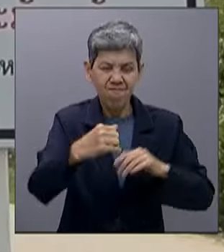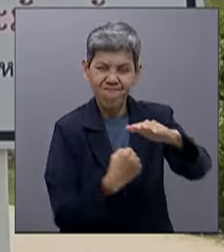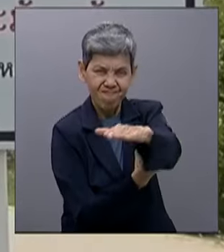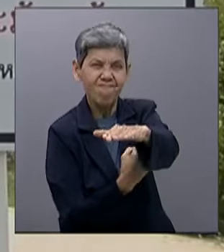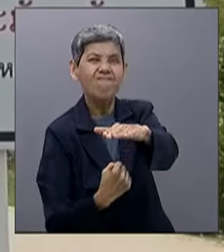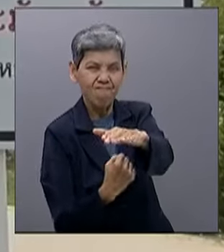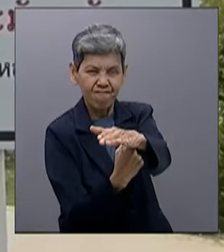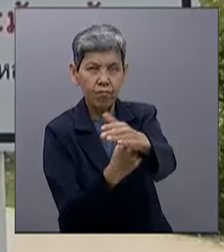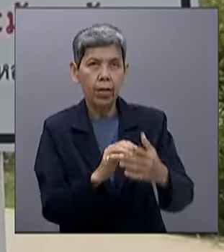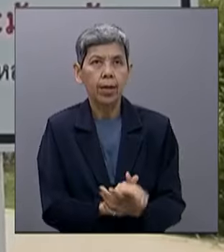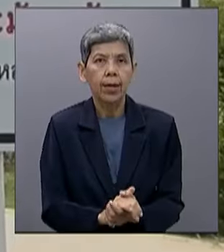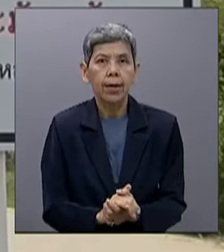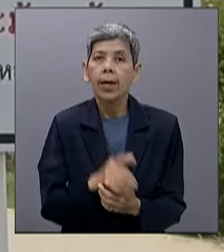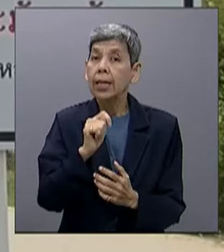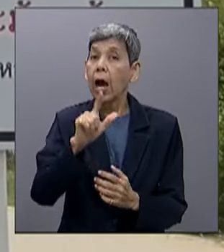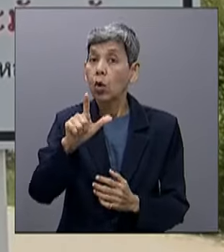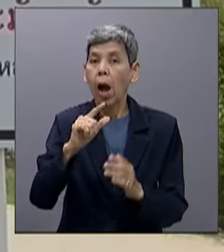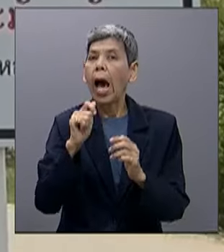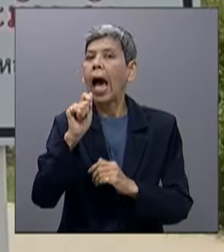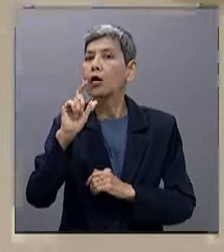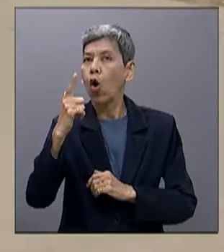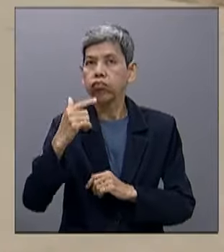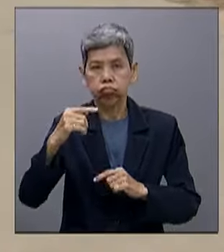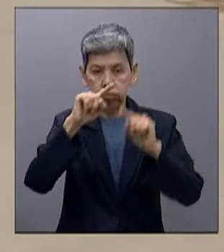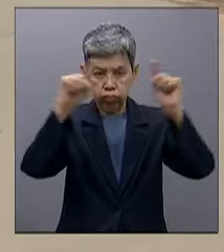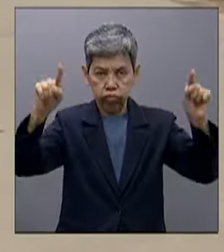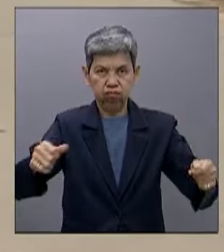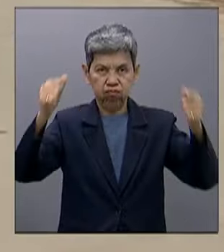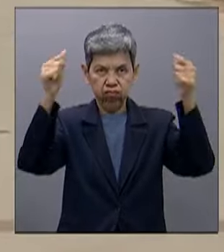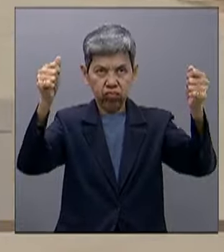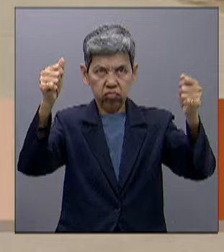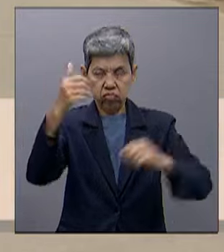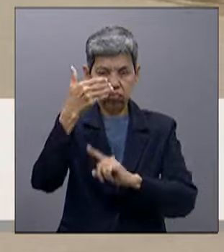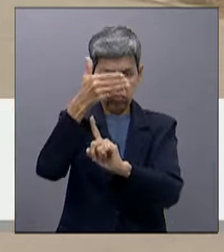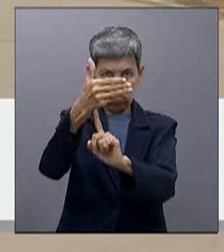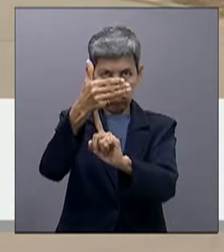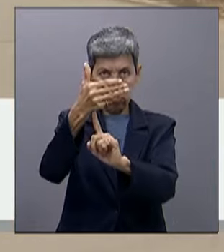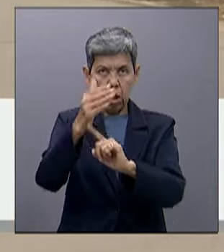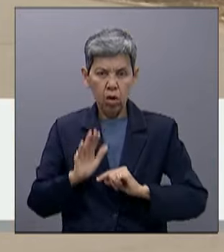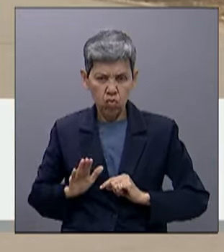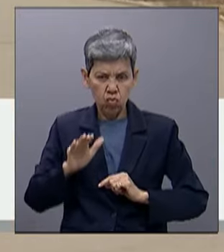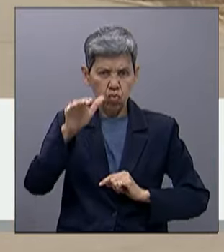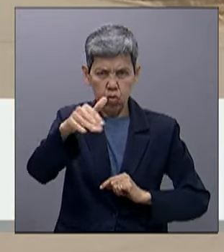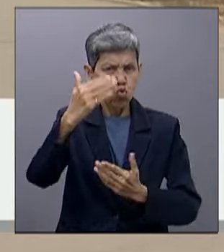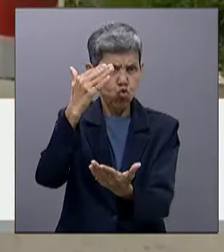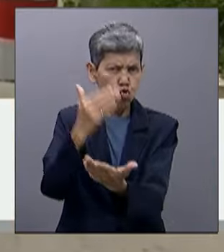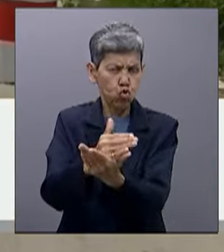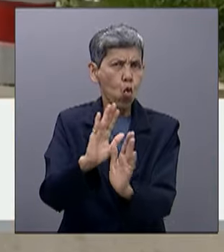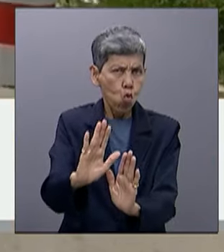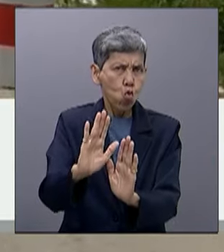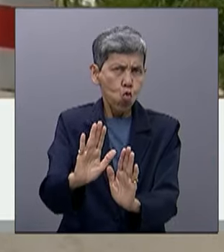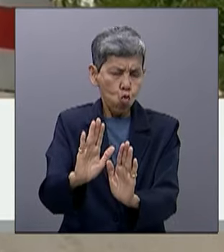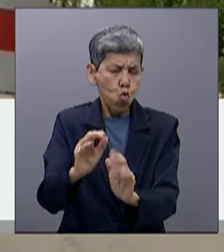เจ้าหน้าที่แขวงทางหลวงชนบทอ่างทองนำป้ายประกาศปิดการใช้งานสะพานข้ามคลองบาง